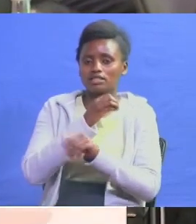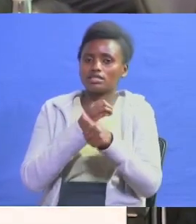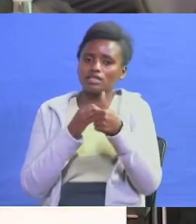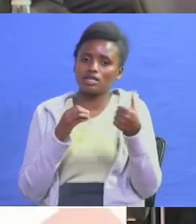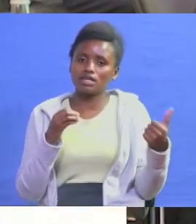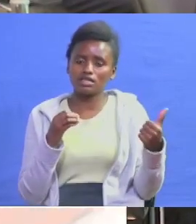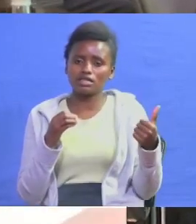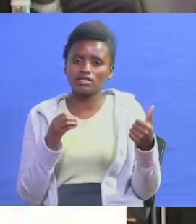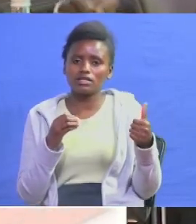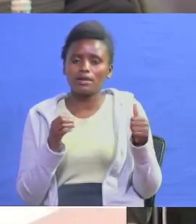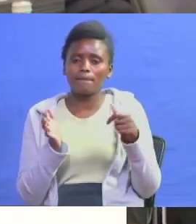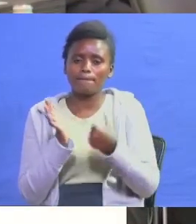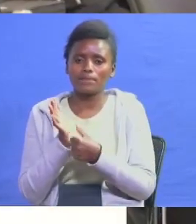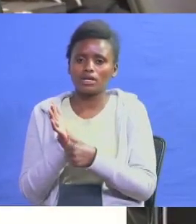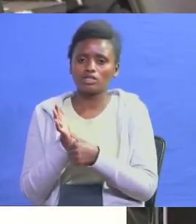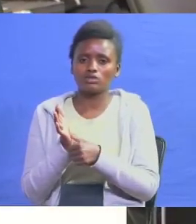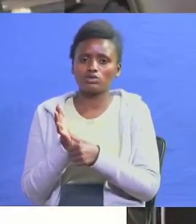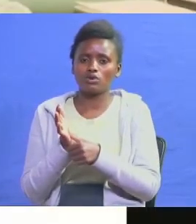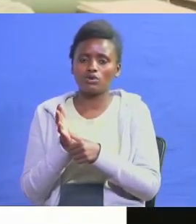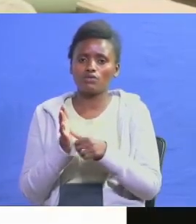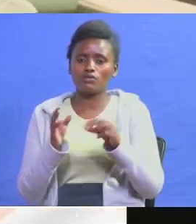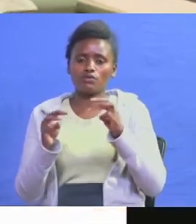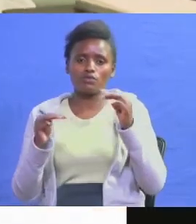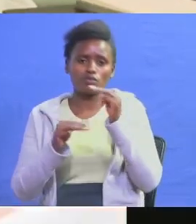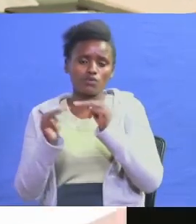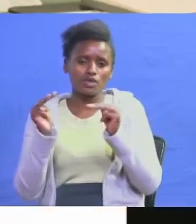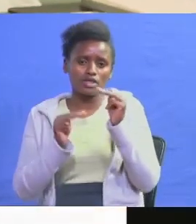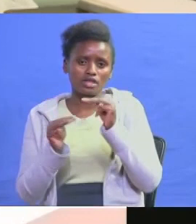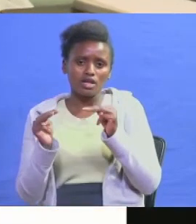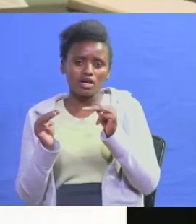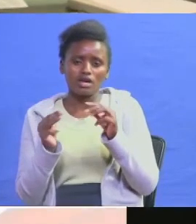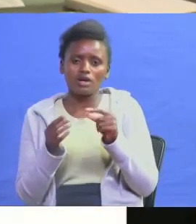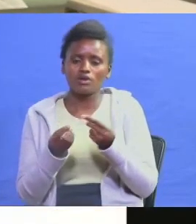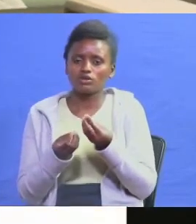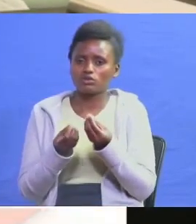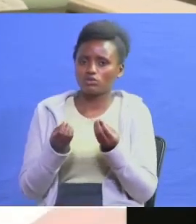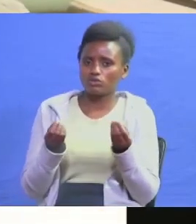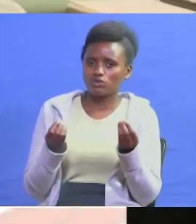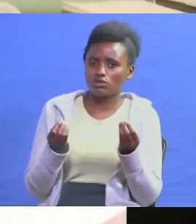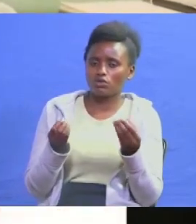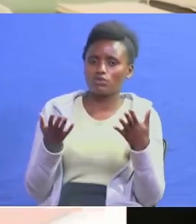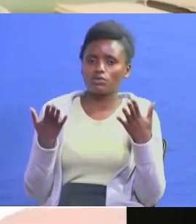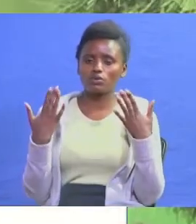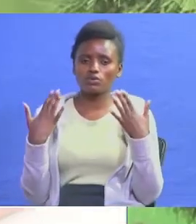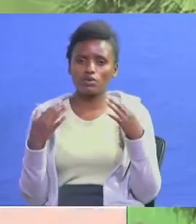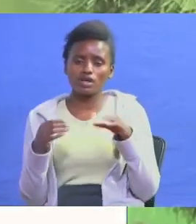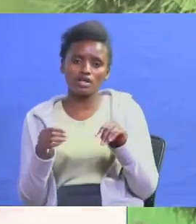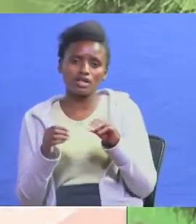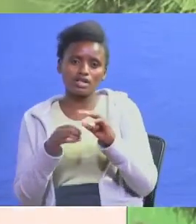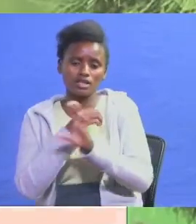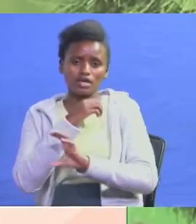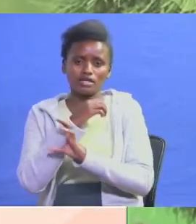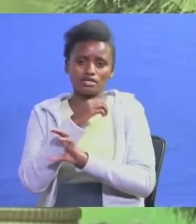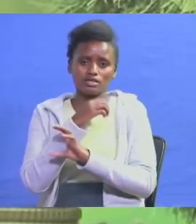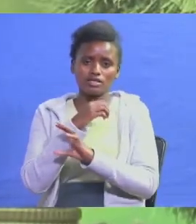kukabiliana na matatizo ya hali ya hewa na kutafuta suluhisho la kudumu kwa athari za mabadiliko ya tabia nchi.